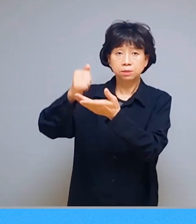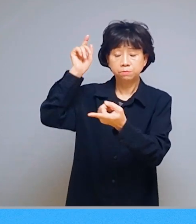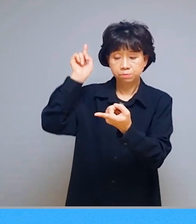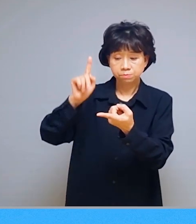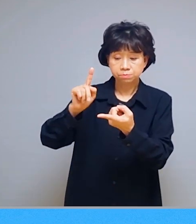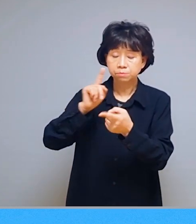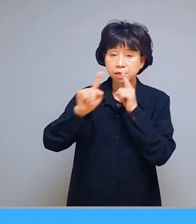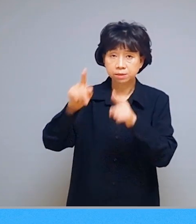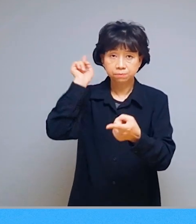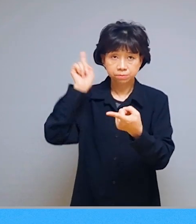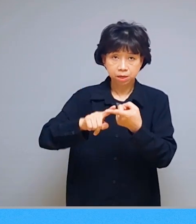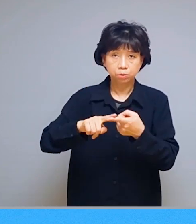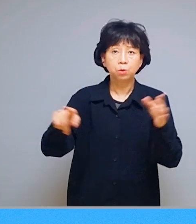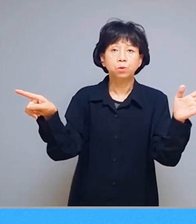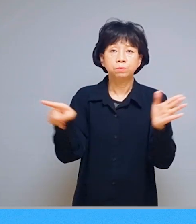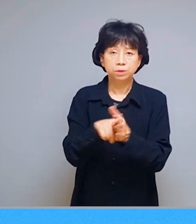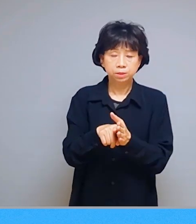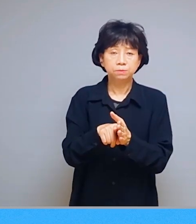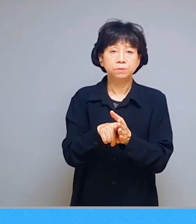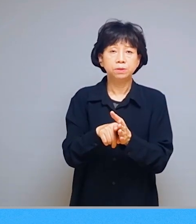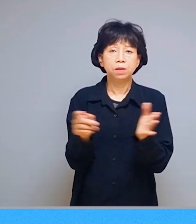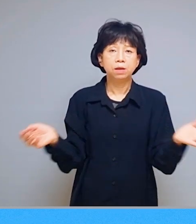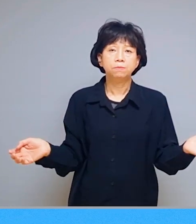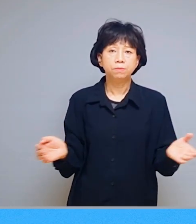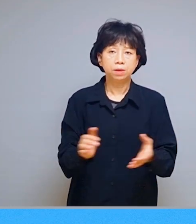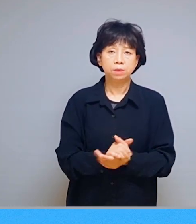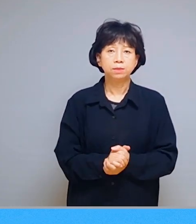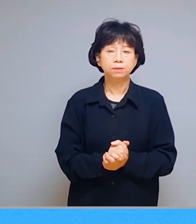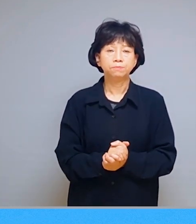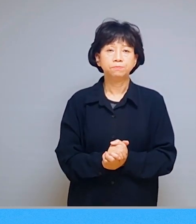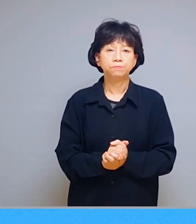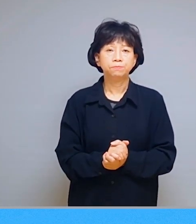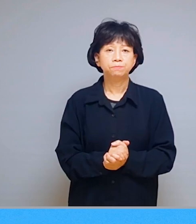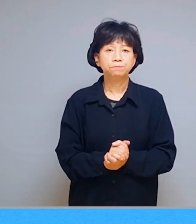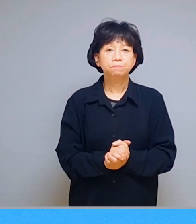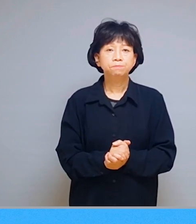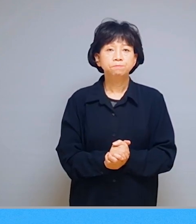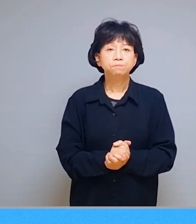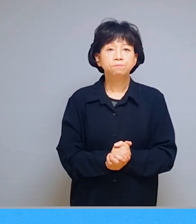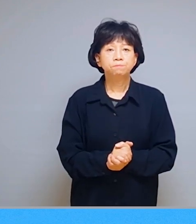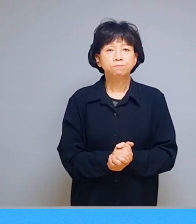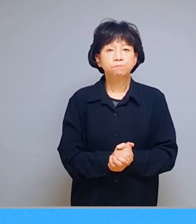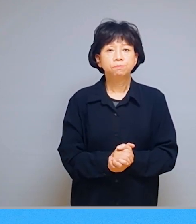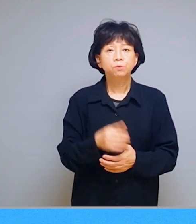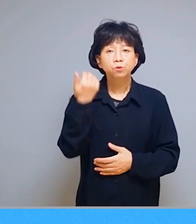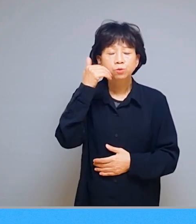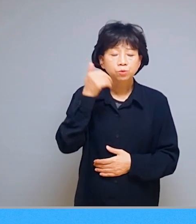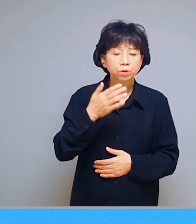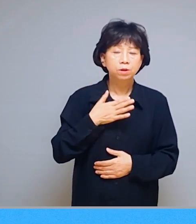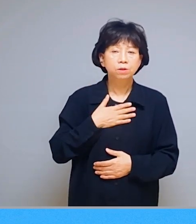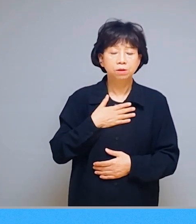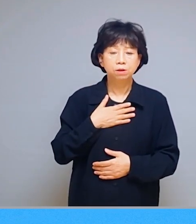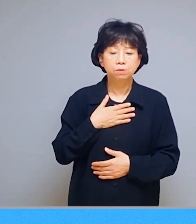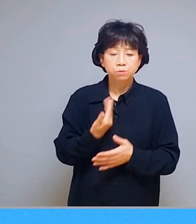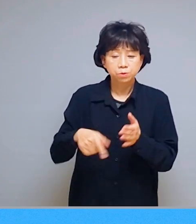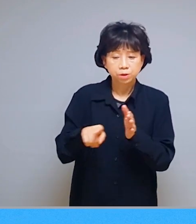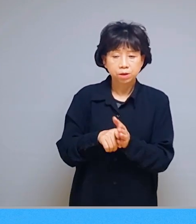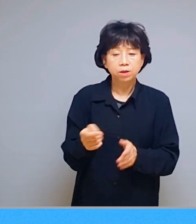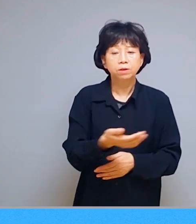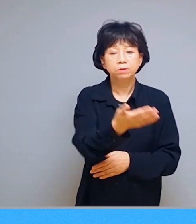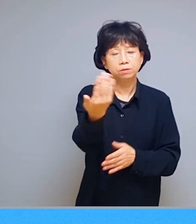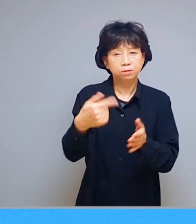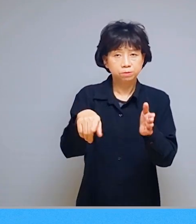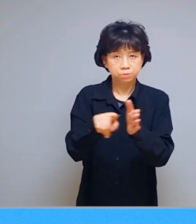되리라고 하나님을 믿노라. 아멘. 누군가 널 위해 누군가 날 위해 기도하는